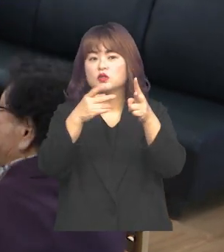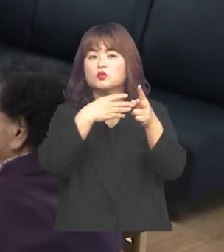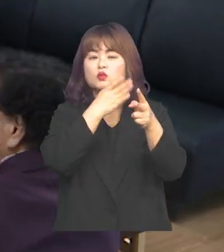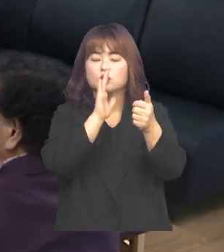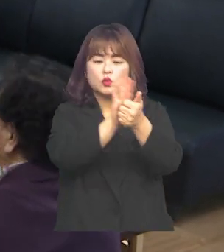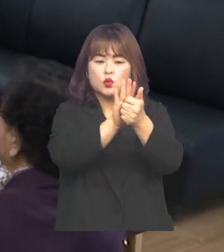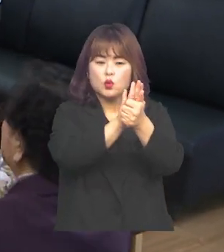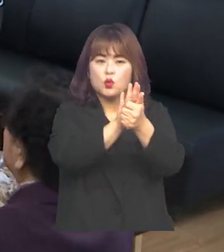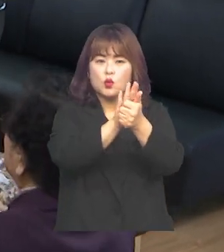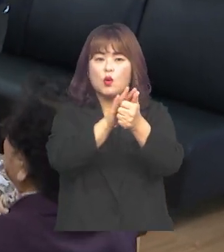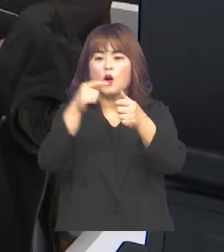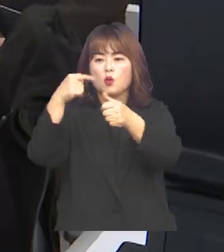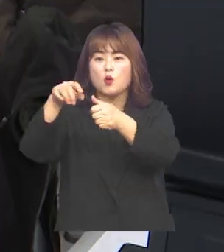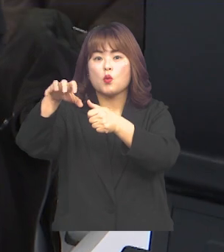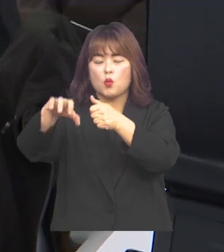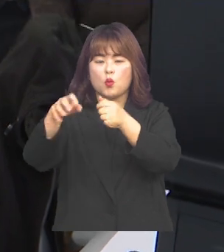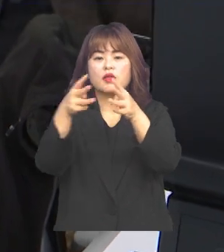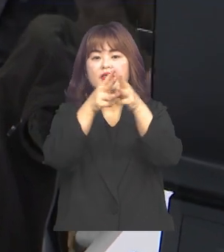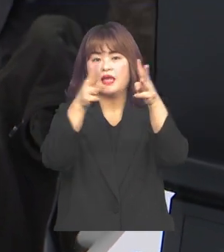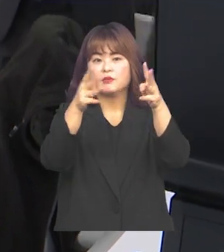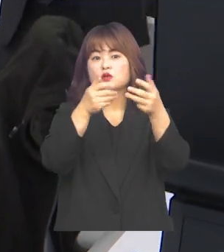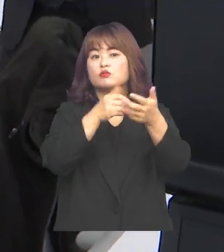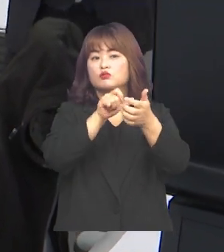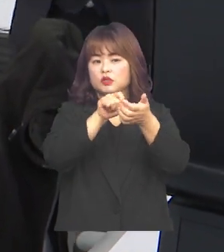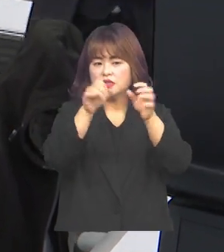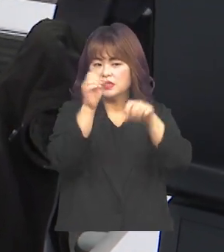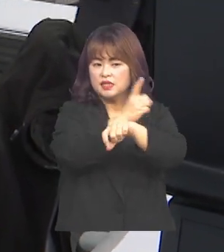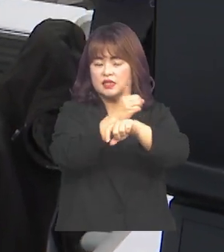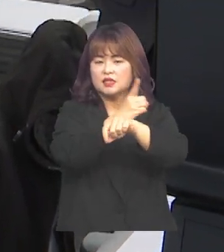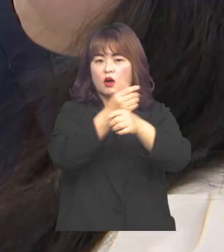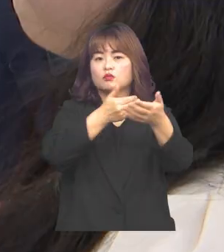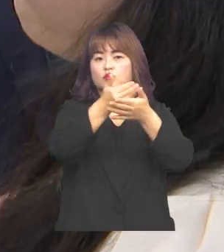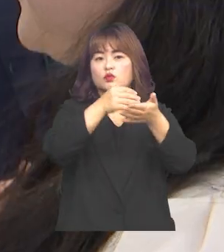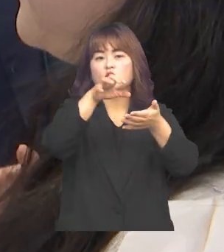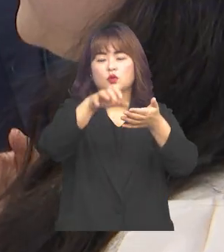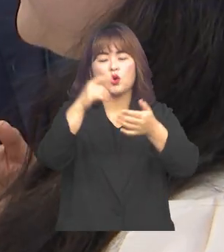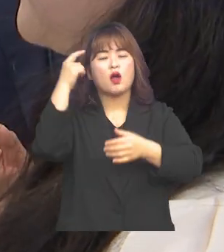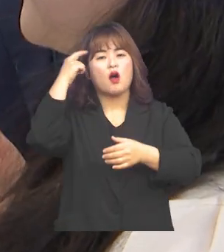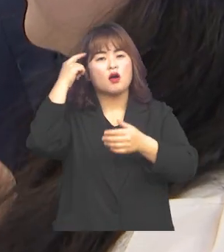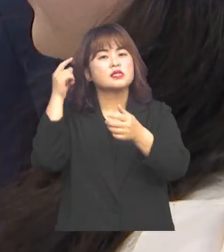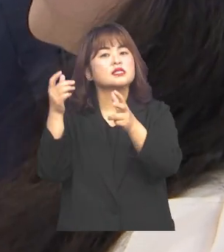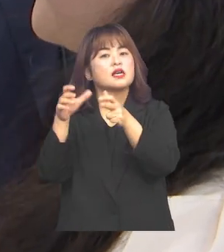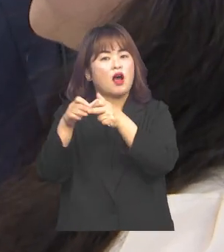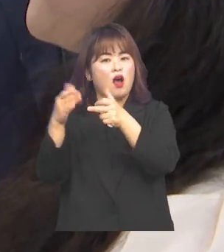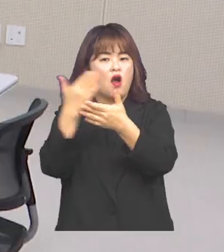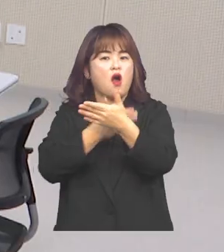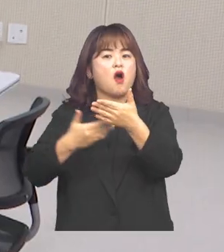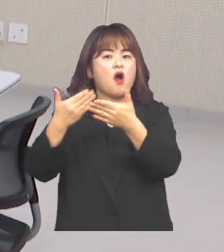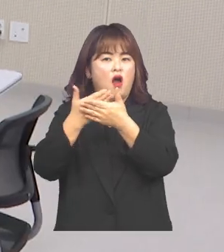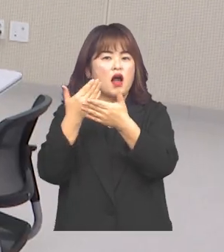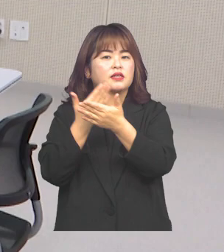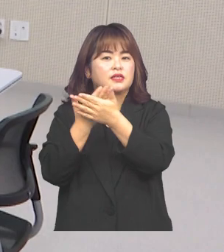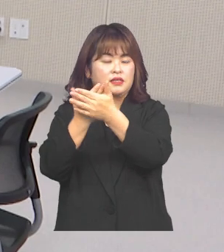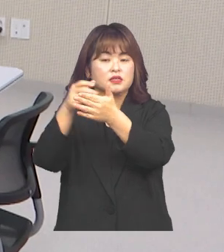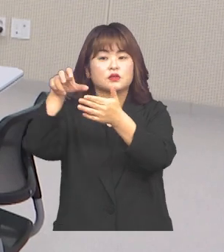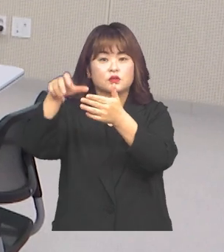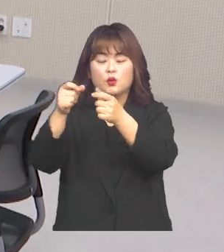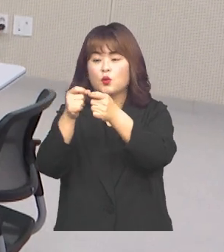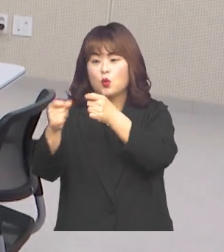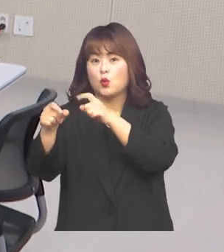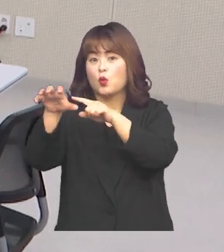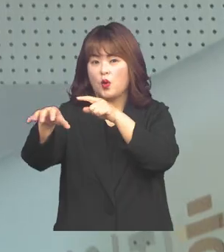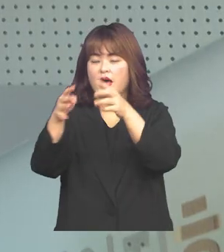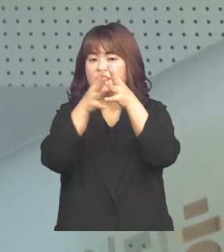경로당과 교육장, 3층에는 디지털 무역 지원센터와 정신건강복지센터 분소,